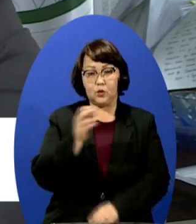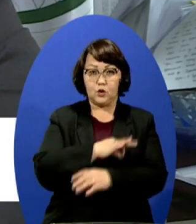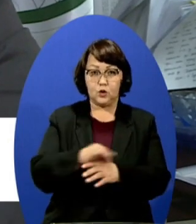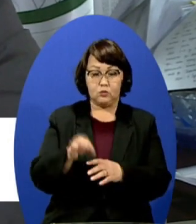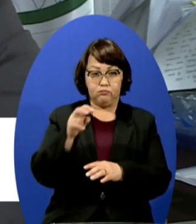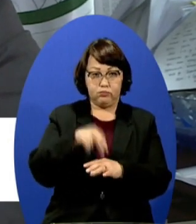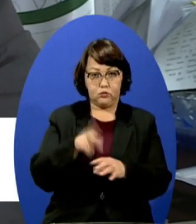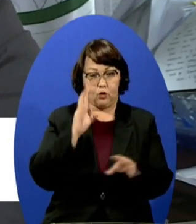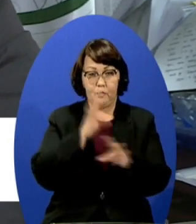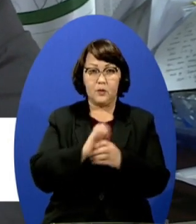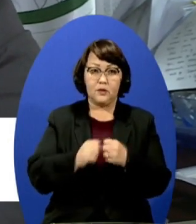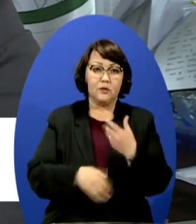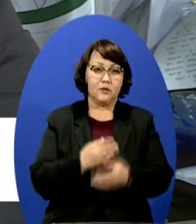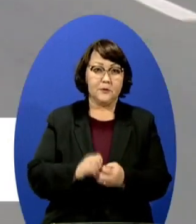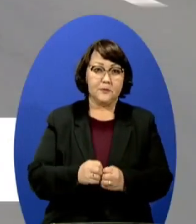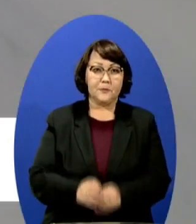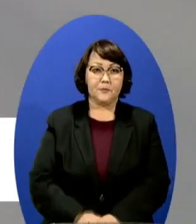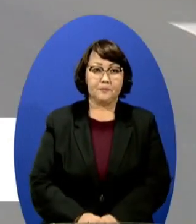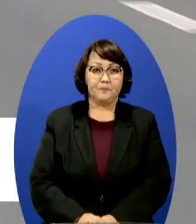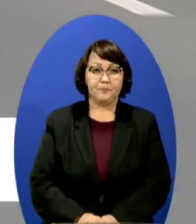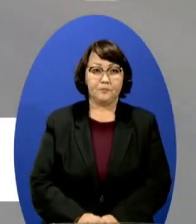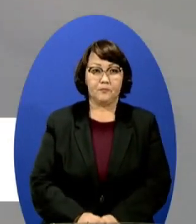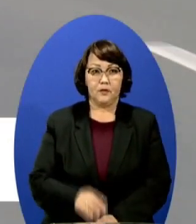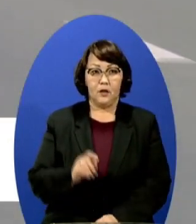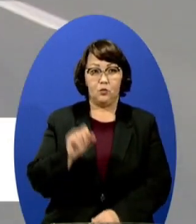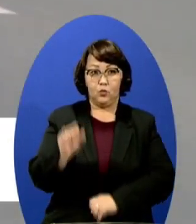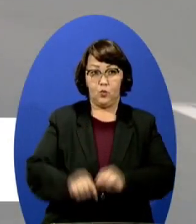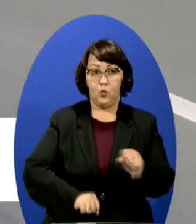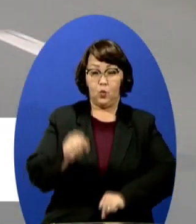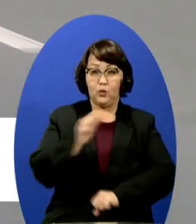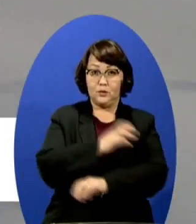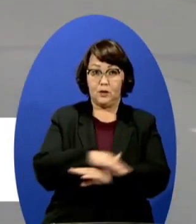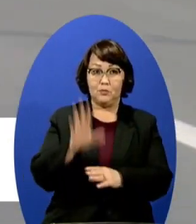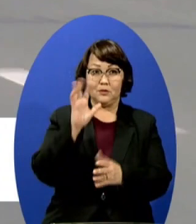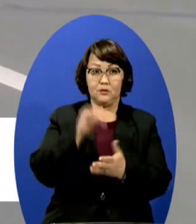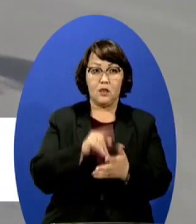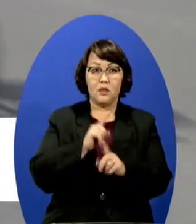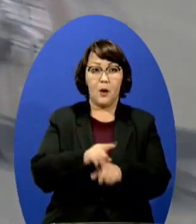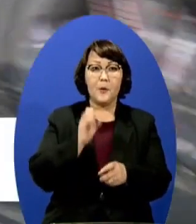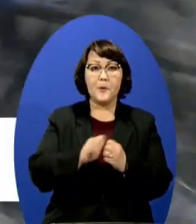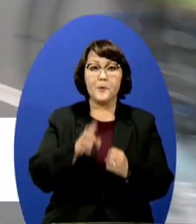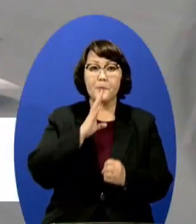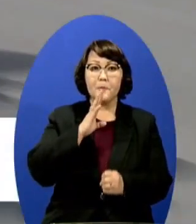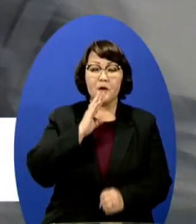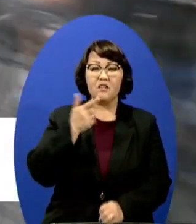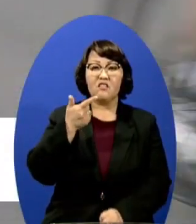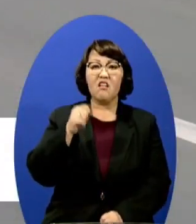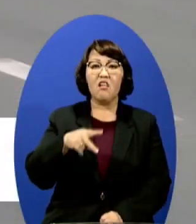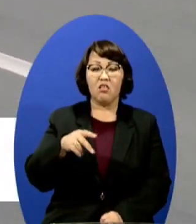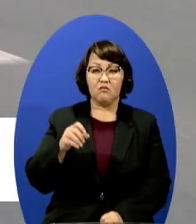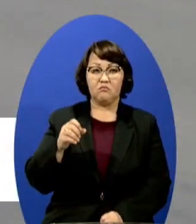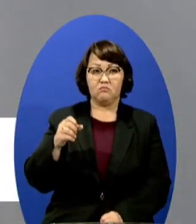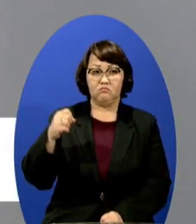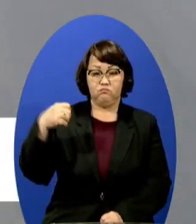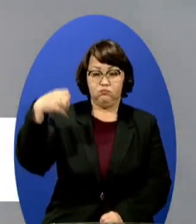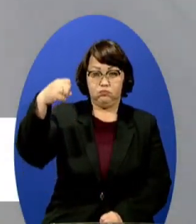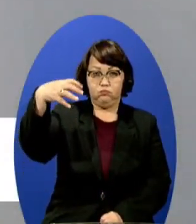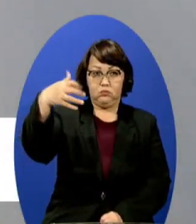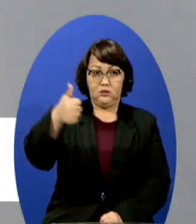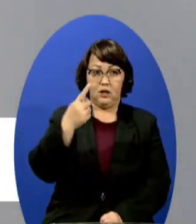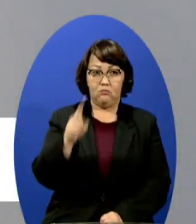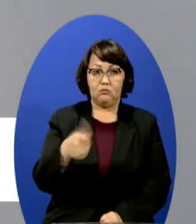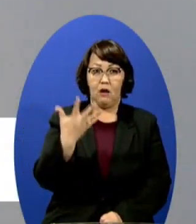хийгээд худалдаа авах ажил зохион байгуулах гэж байгаа. Энэ үнд хийгдэх дугуйн замууд стандартын дагуу тохижилттой гэрэлтүүлэгтэй 1.5 км тутамд